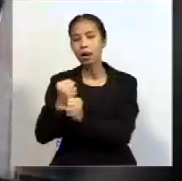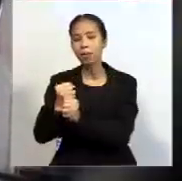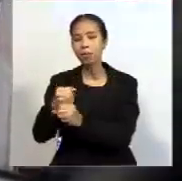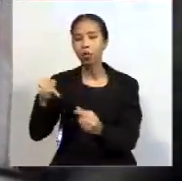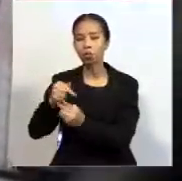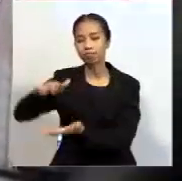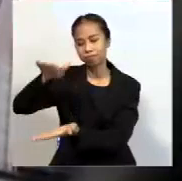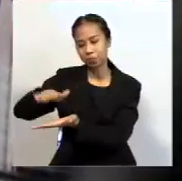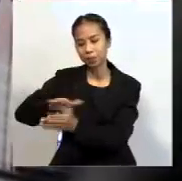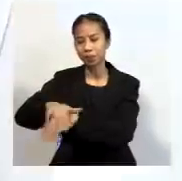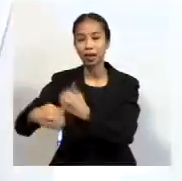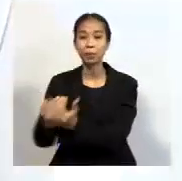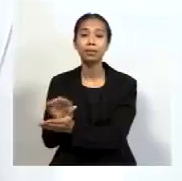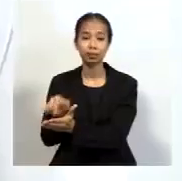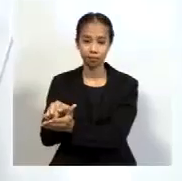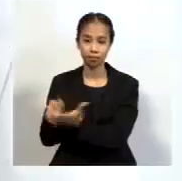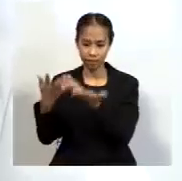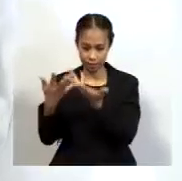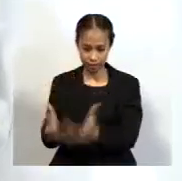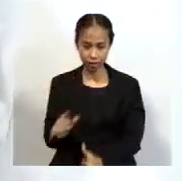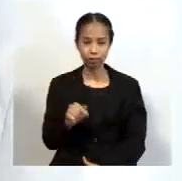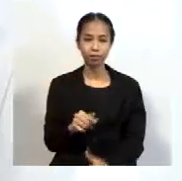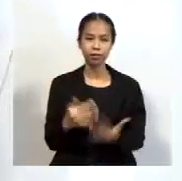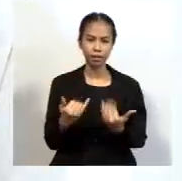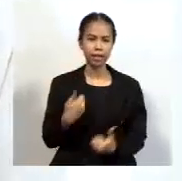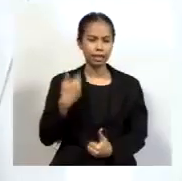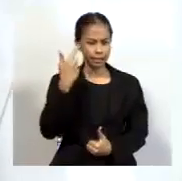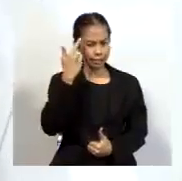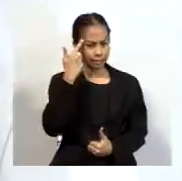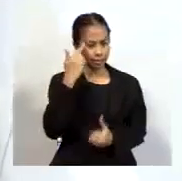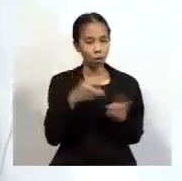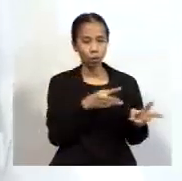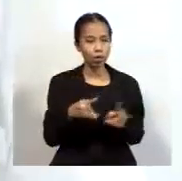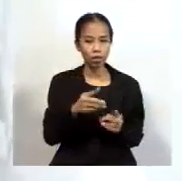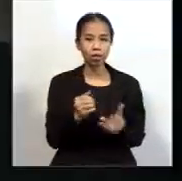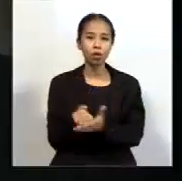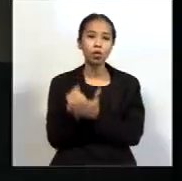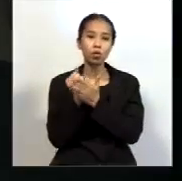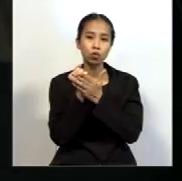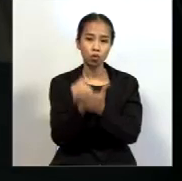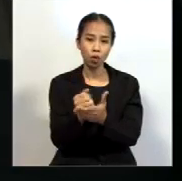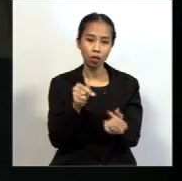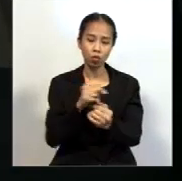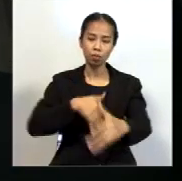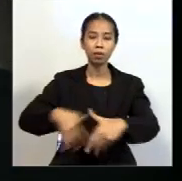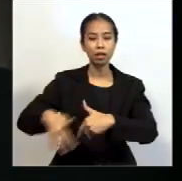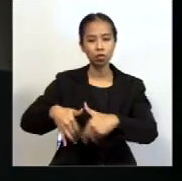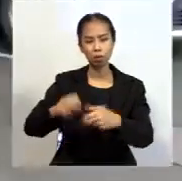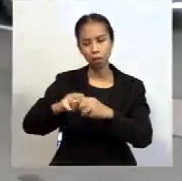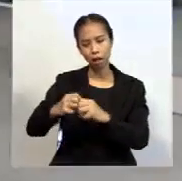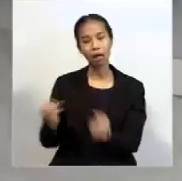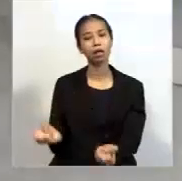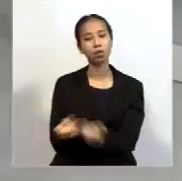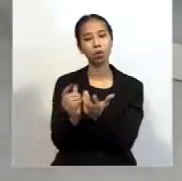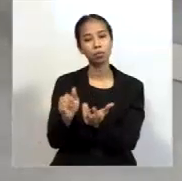ฆ่าเชื้อได้ค่ะขณะเดียวกันก็มีแนวคิดที่จะออกมาตรการบรรเทาผลกระทบค่าครองชีพให้กับประชาชนทั้